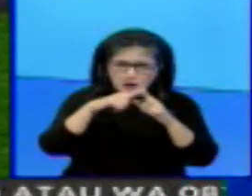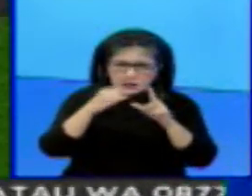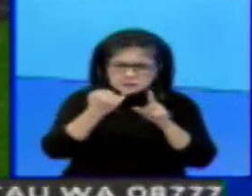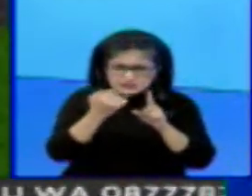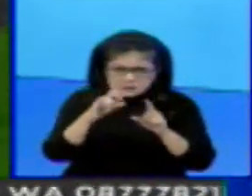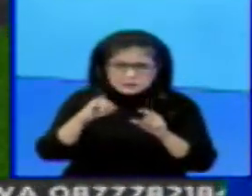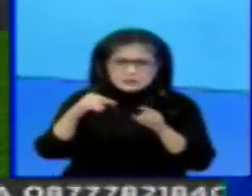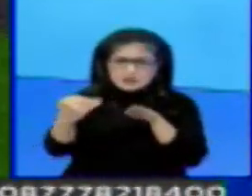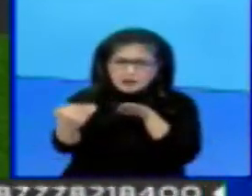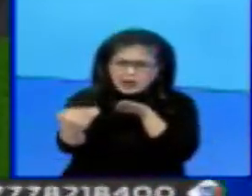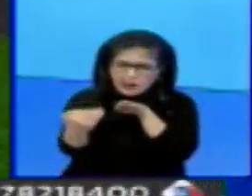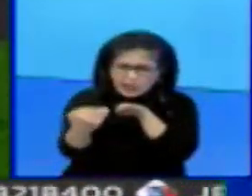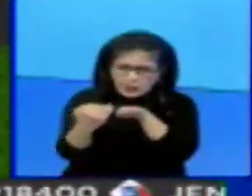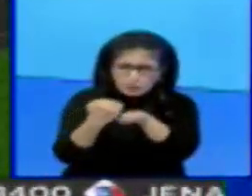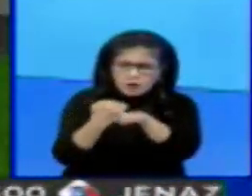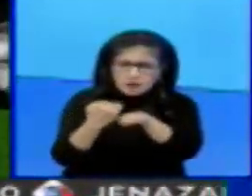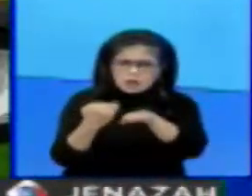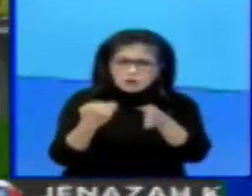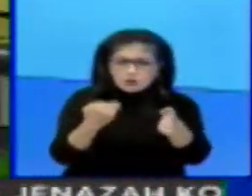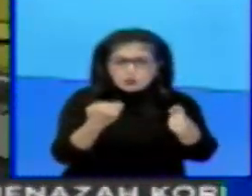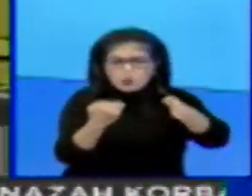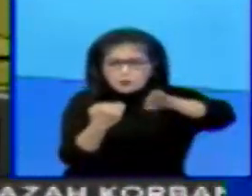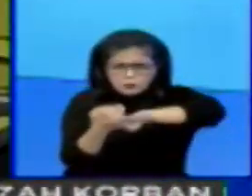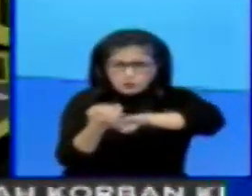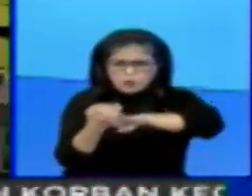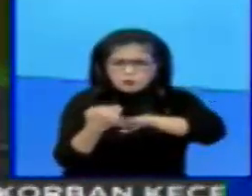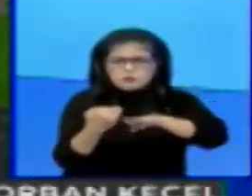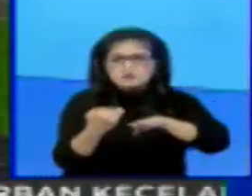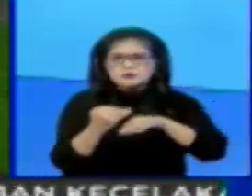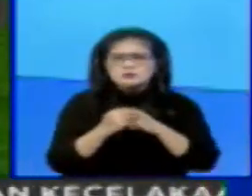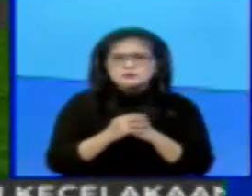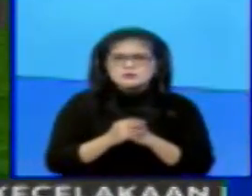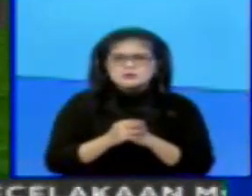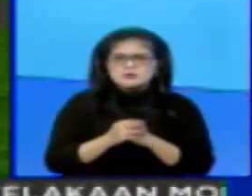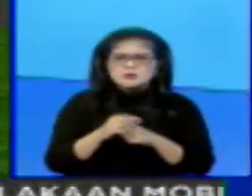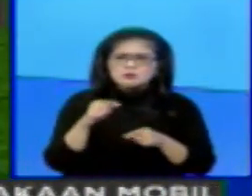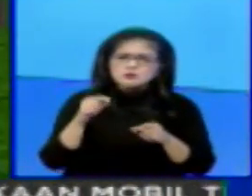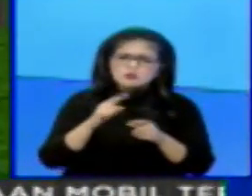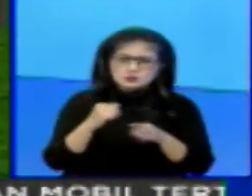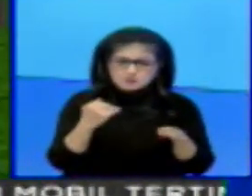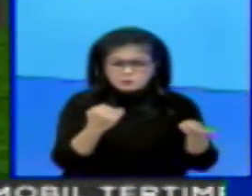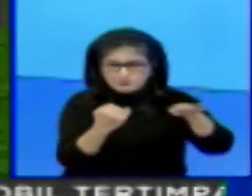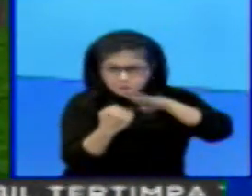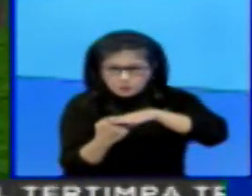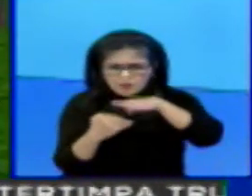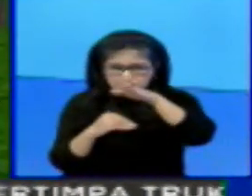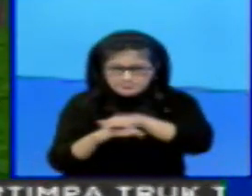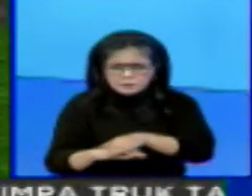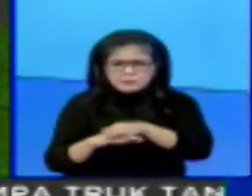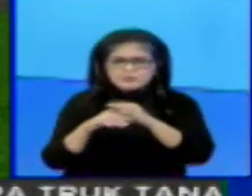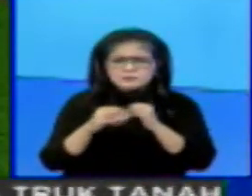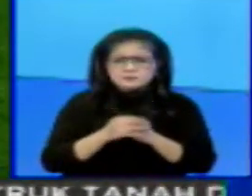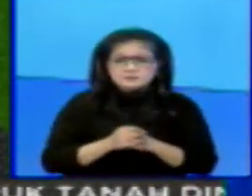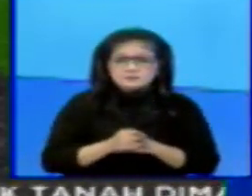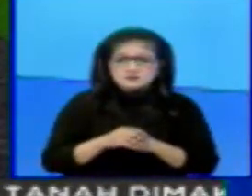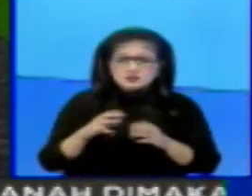arah berlawanan. Truk oleng karena menghindari angkot dan terjatuh ke kanan sehingga menimpa mobil yang melintas di samping truk. Muatan